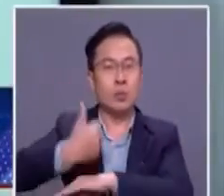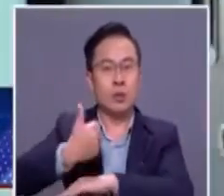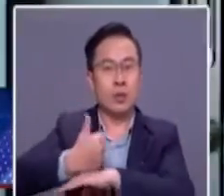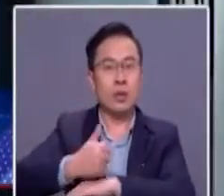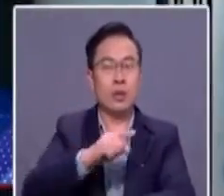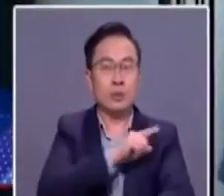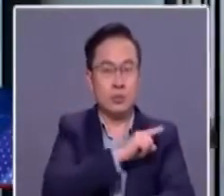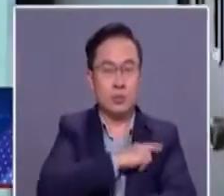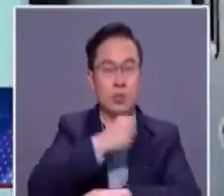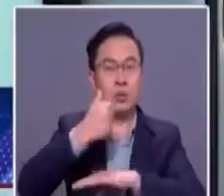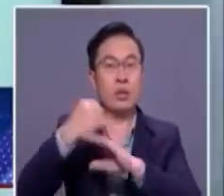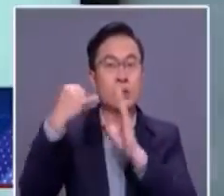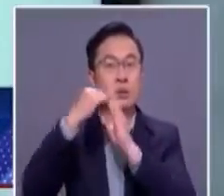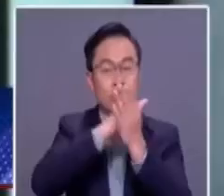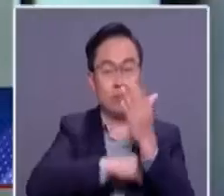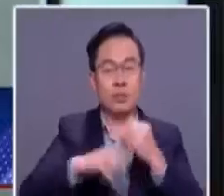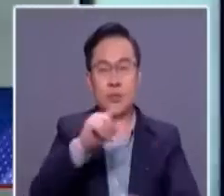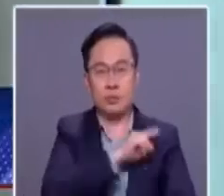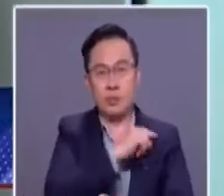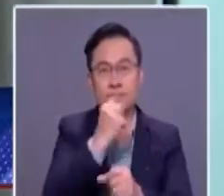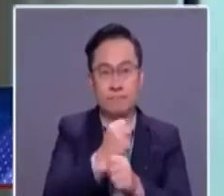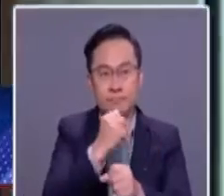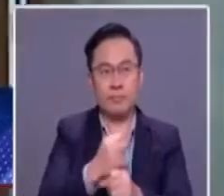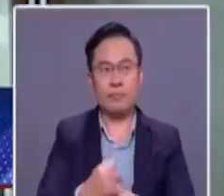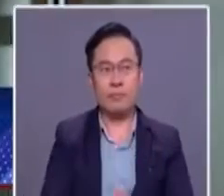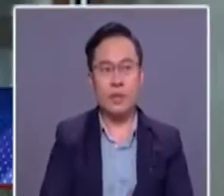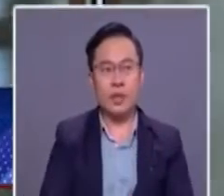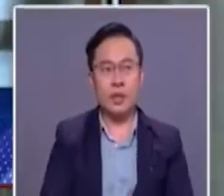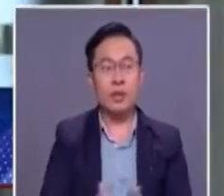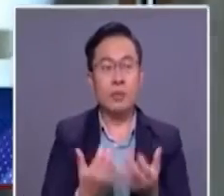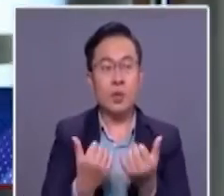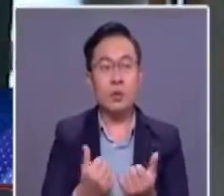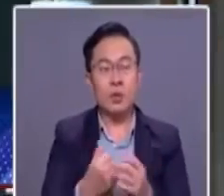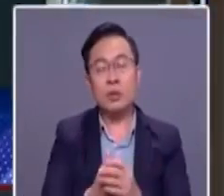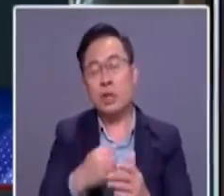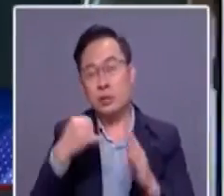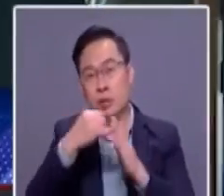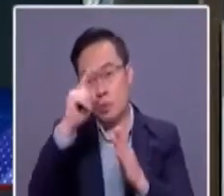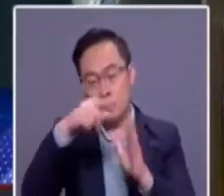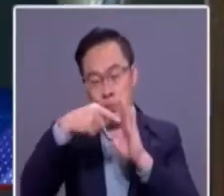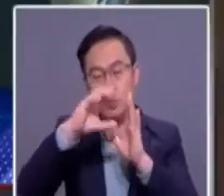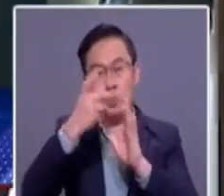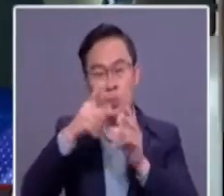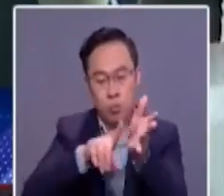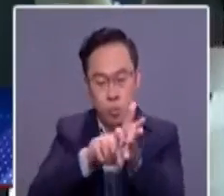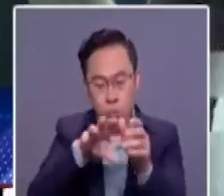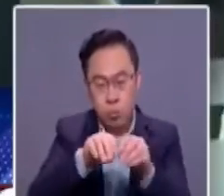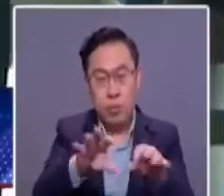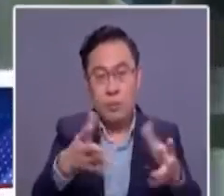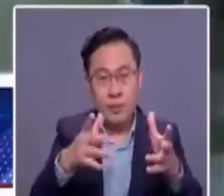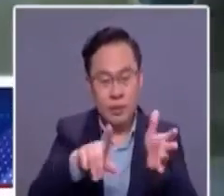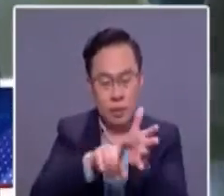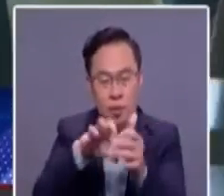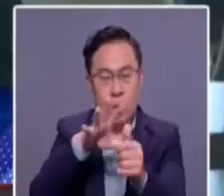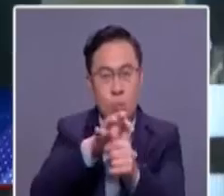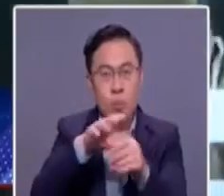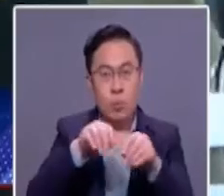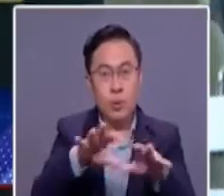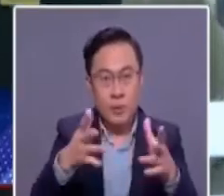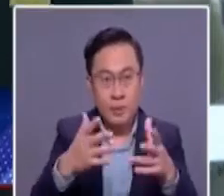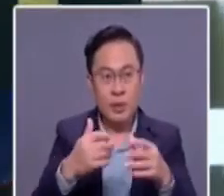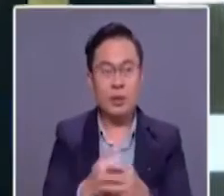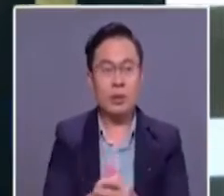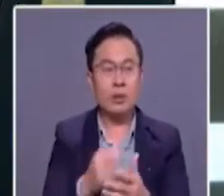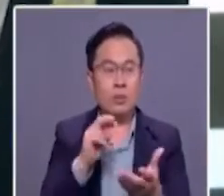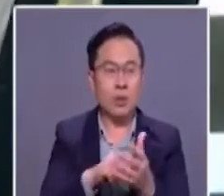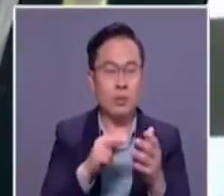ง เห็นบอกตอนนี้มีบางจังหวัดยังไม่มีการแพร่ระบาดอย่างพิษณุโลกเนี่ยทางมหาดไทยก็ได้สั่งการให้ทุกจังหวัดน